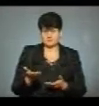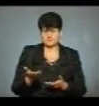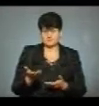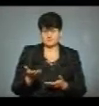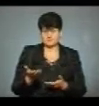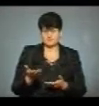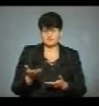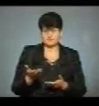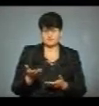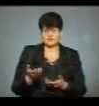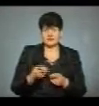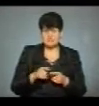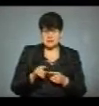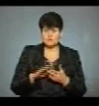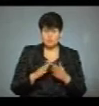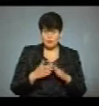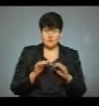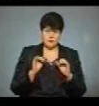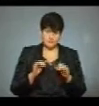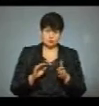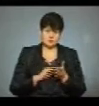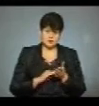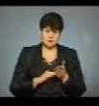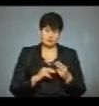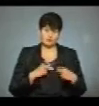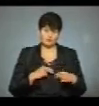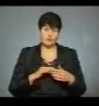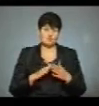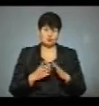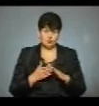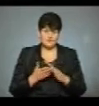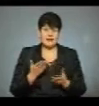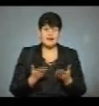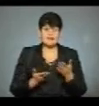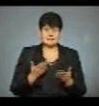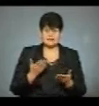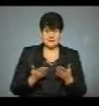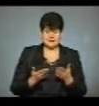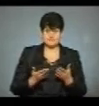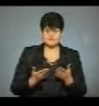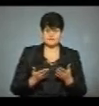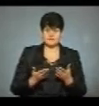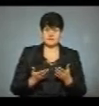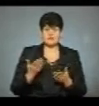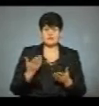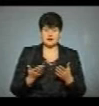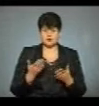От, ці умови можуть, звісно, бути прописані в трудовому договорі, але якщо йде